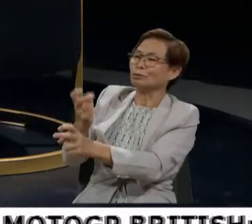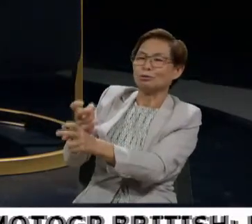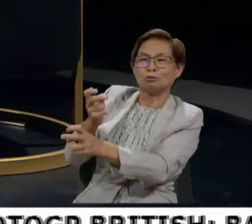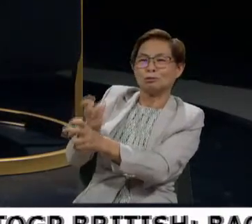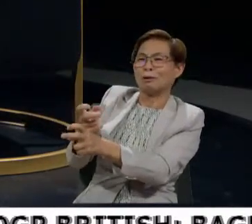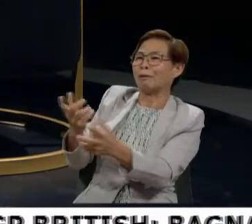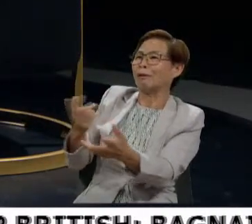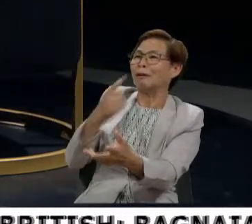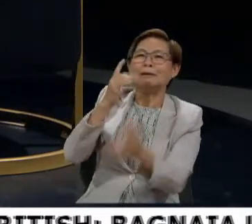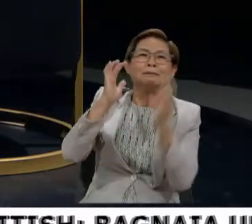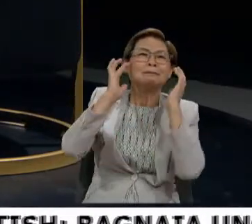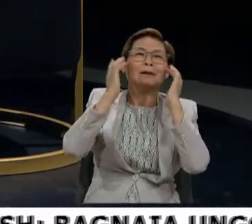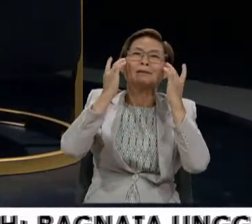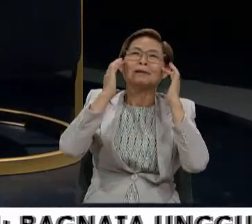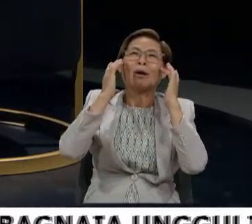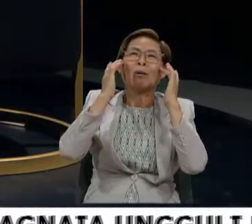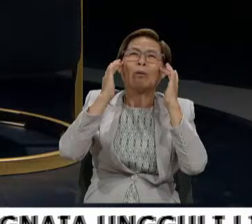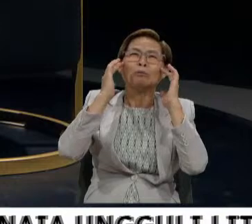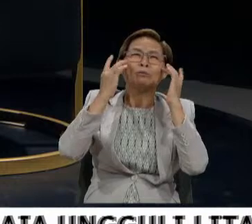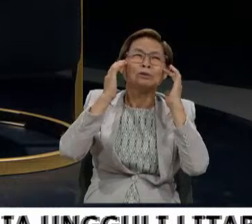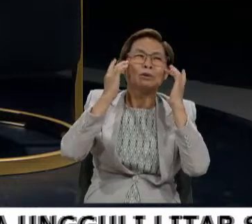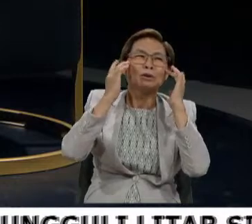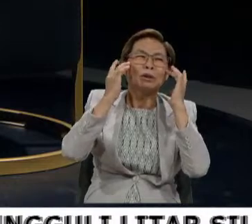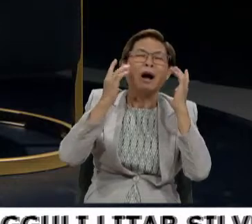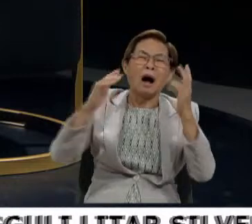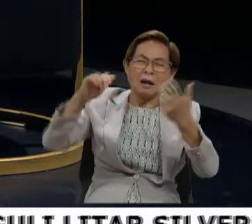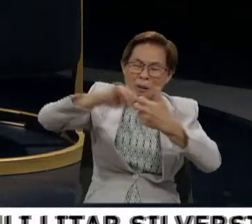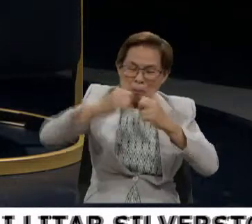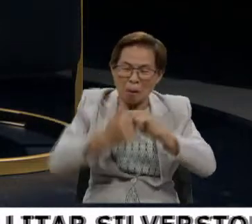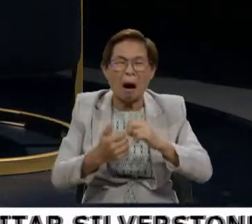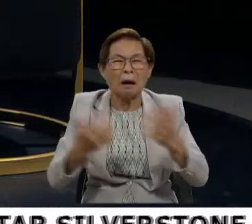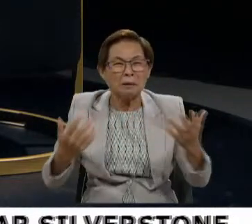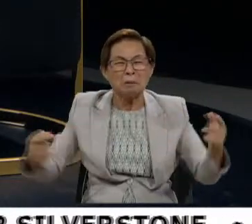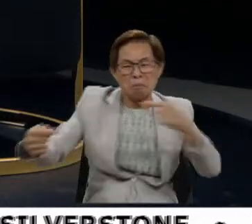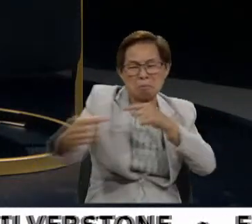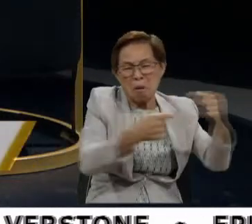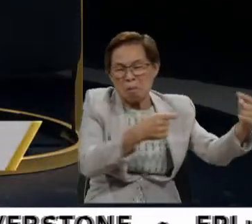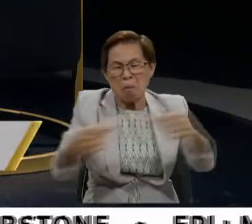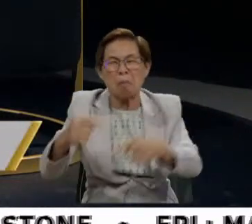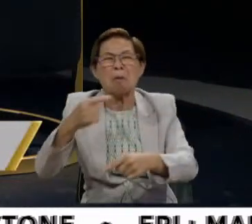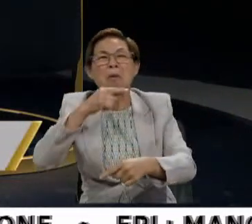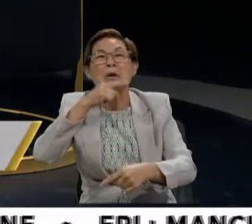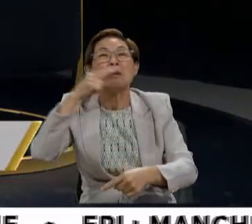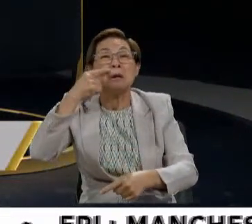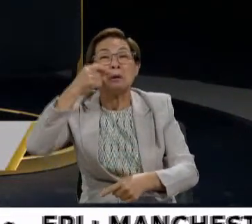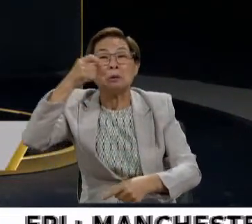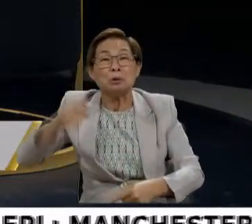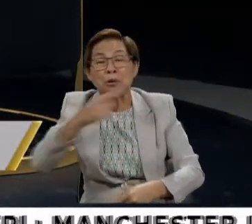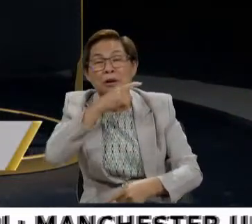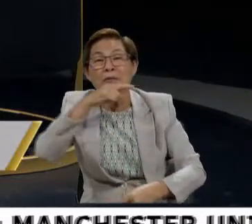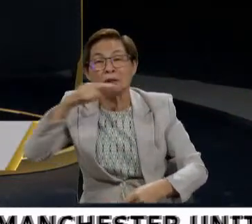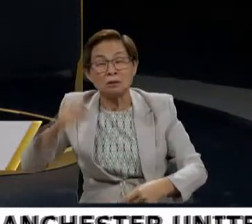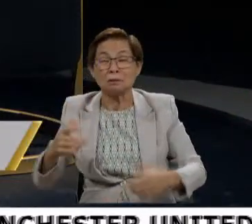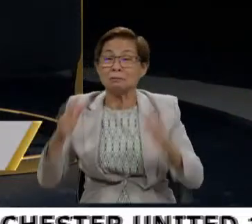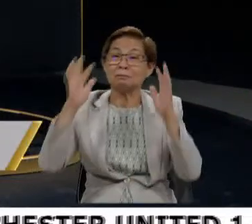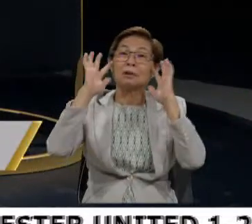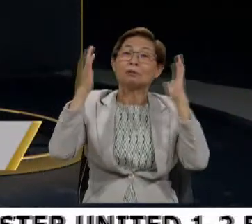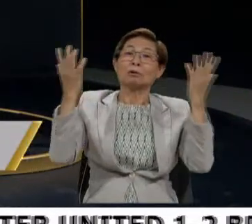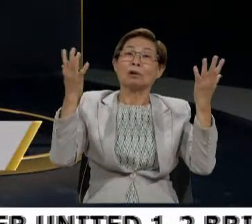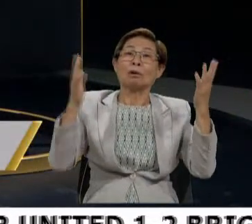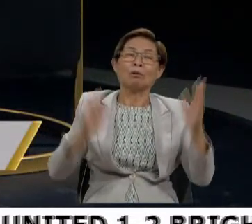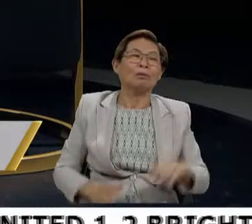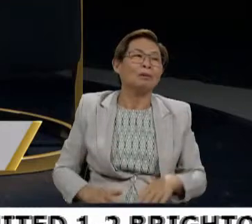gimana siapa sangka ada peperang atau ada konflik di Rusia dan ukrain siapa rangka sangka negara China begitu